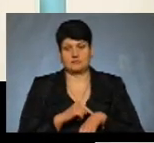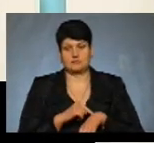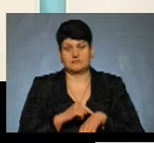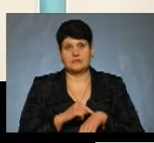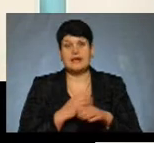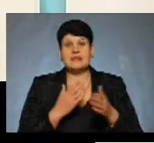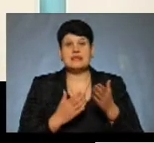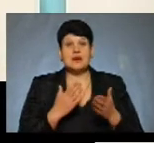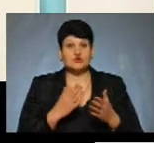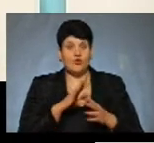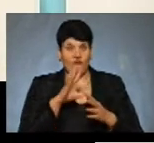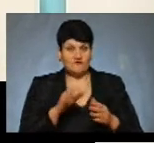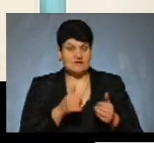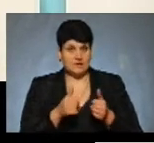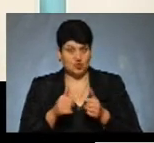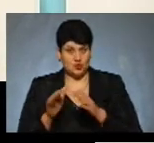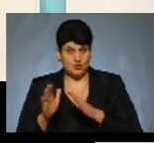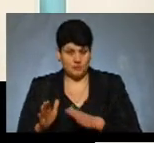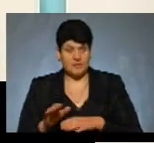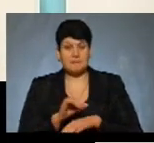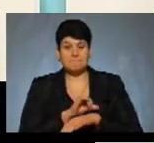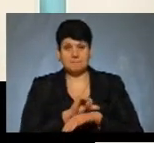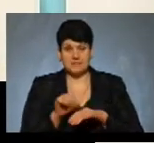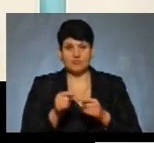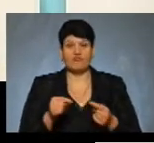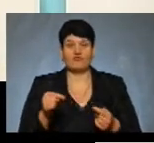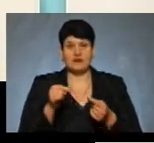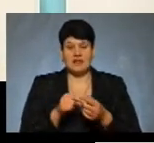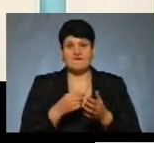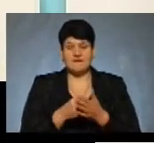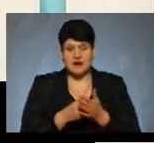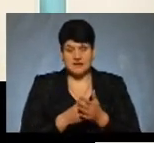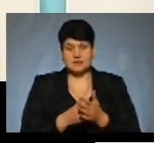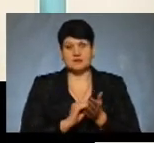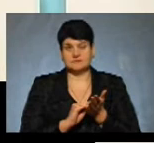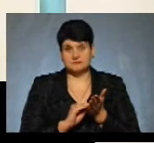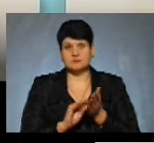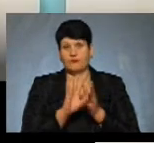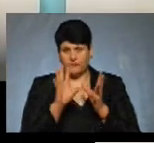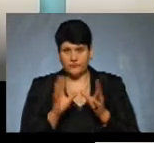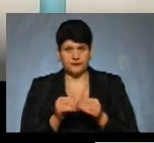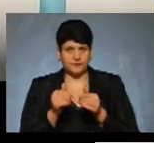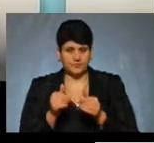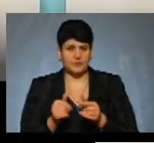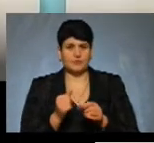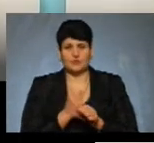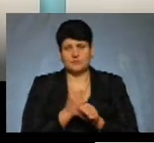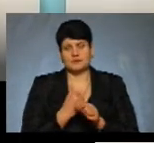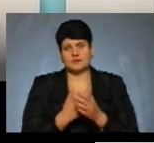Якщо все добре і митницею визнана ця митна вартість заявлена декларантом, воно здійснюється в